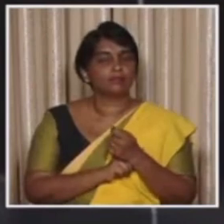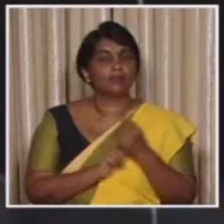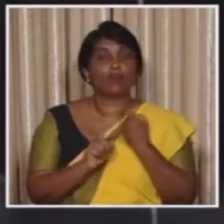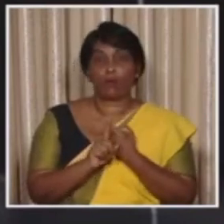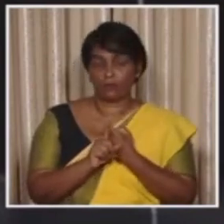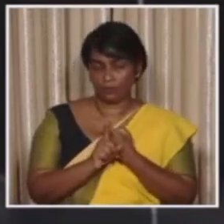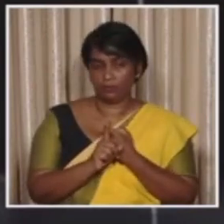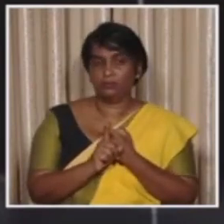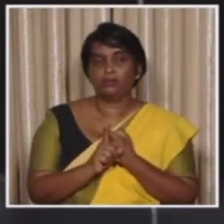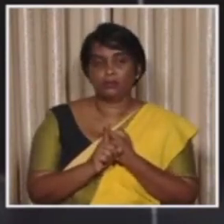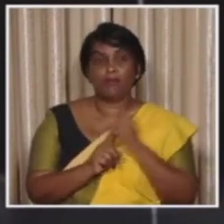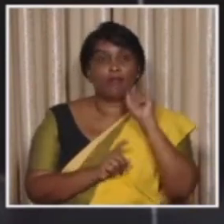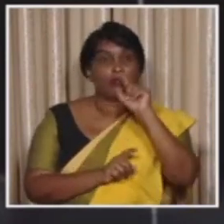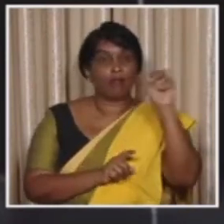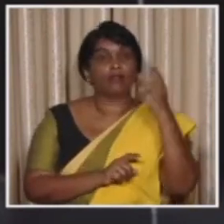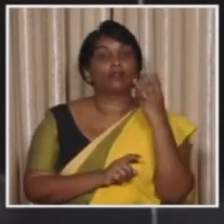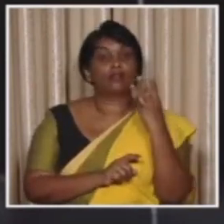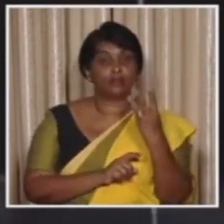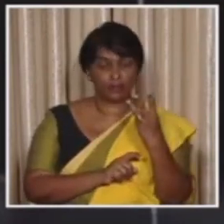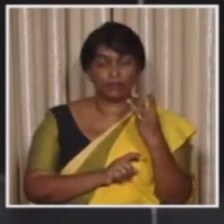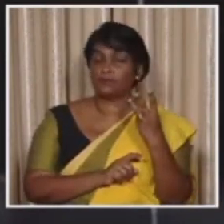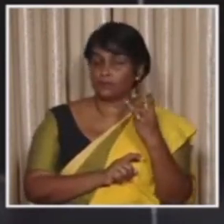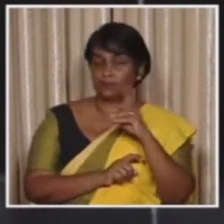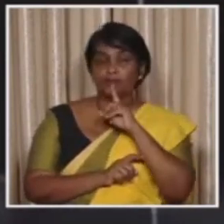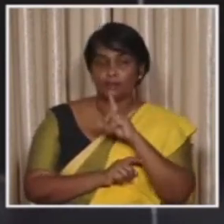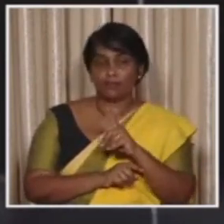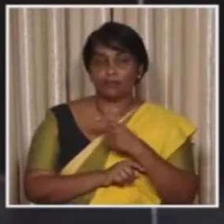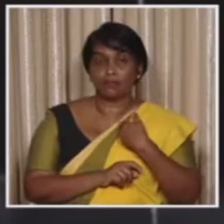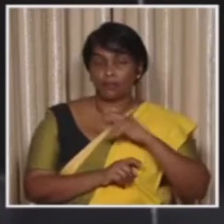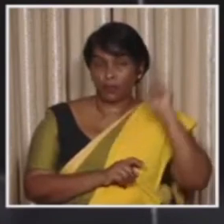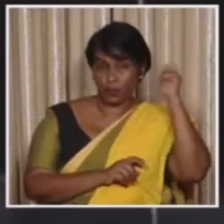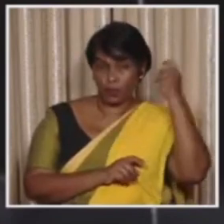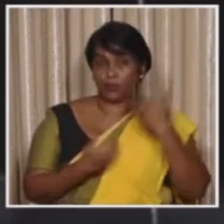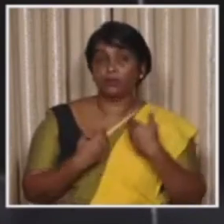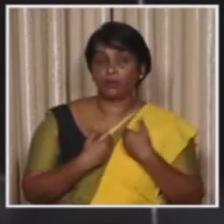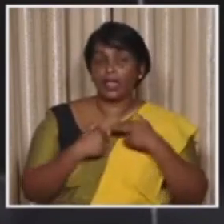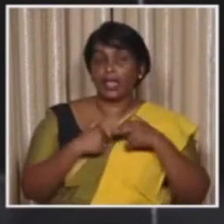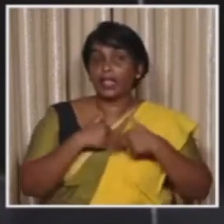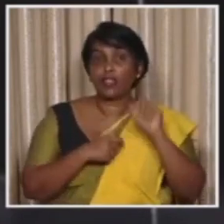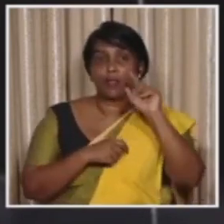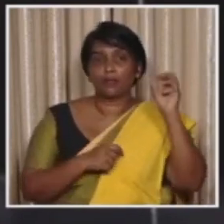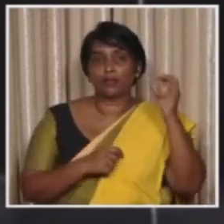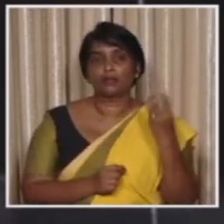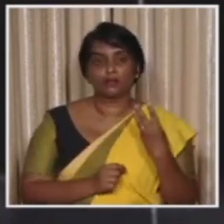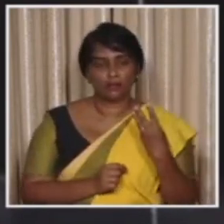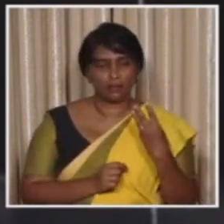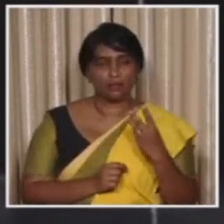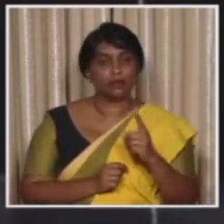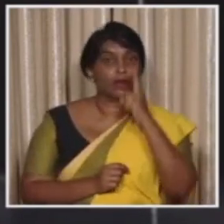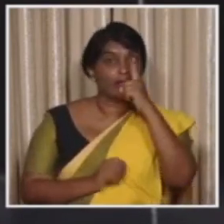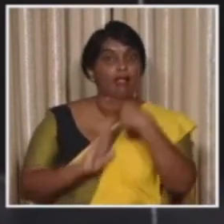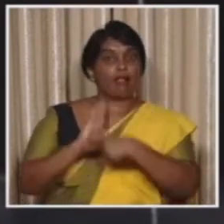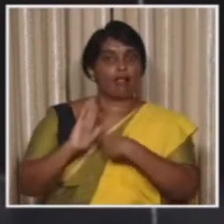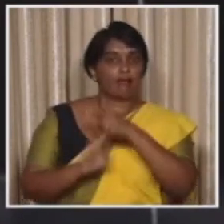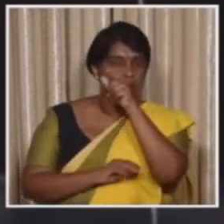කෝලි නම් තුනක් කියලා තිබ්බා. එයාගේ මේ සමත්භාවයට හේතු වෙච්ච නම් තුනක්. එක්කෙනෙක්